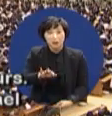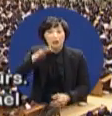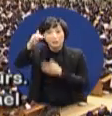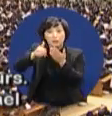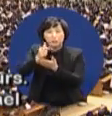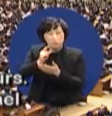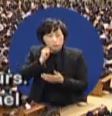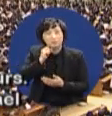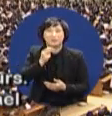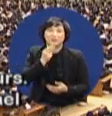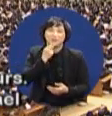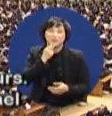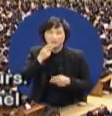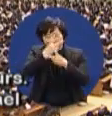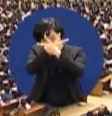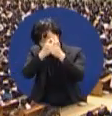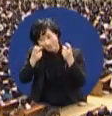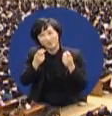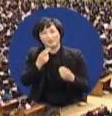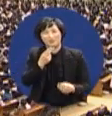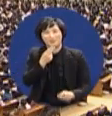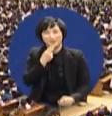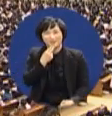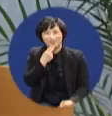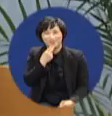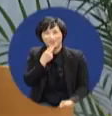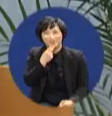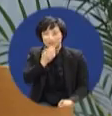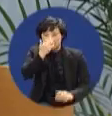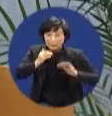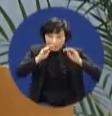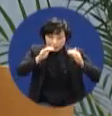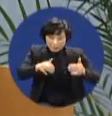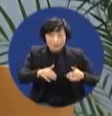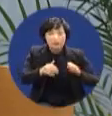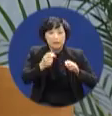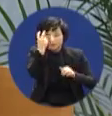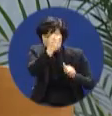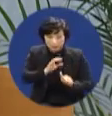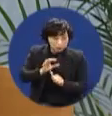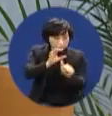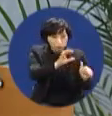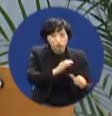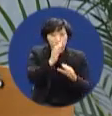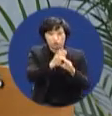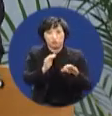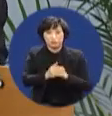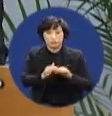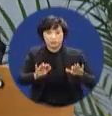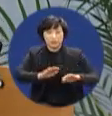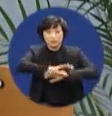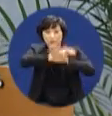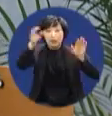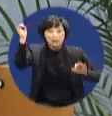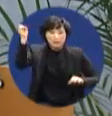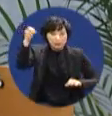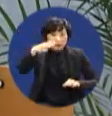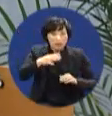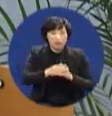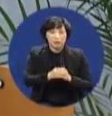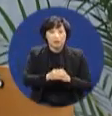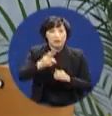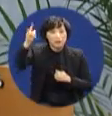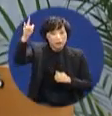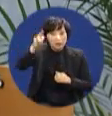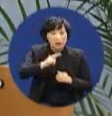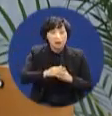졸지도 아니하시고 주무시지도 아니하시고 이스라엘을 지키되 낮에와 밤에 달이 상치